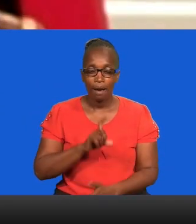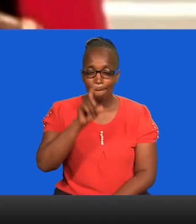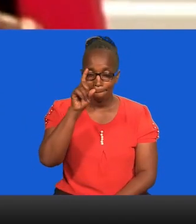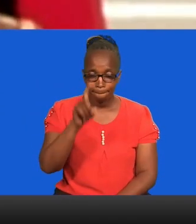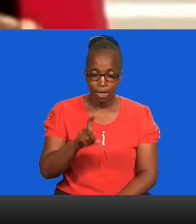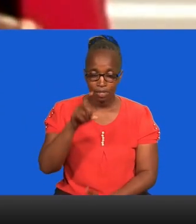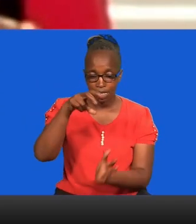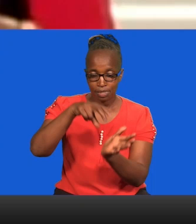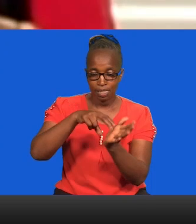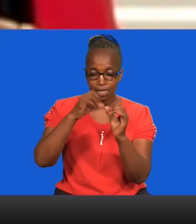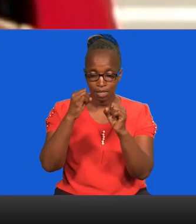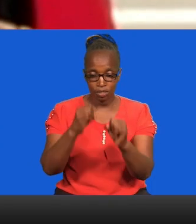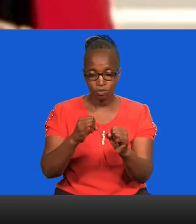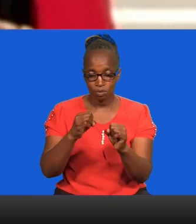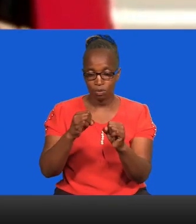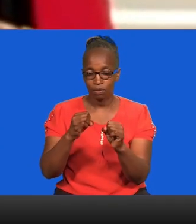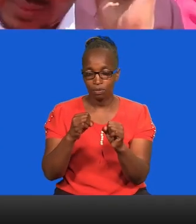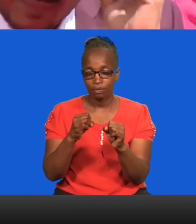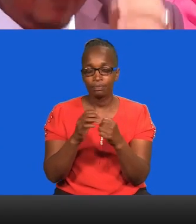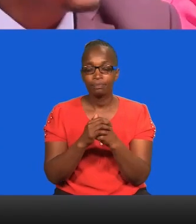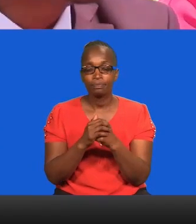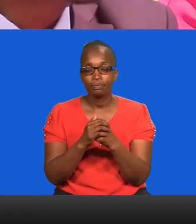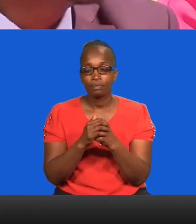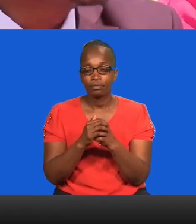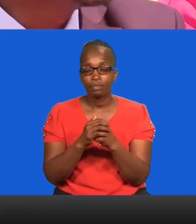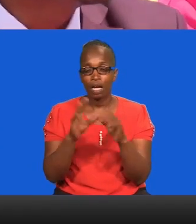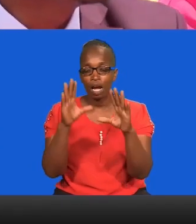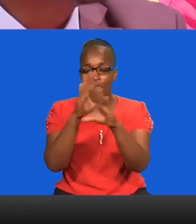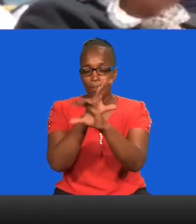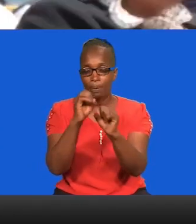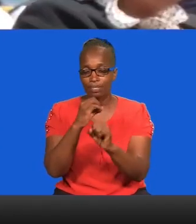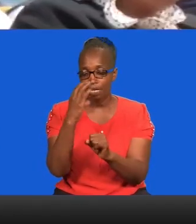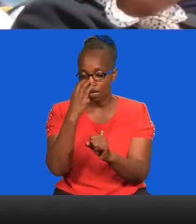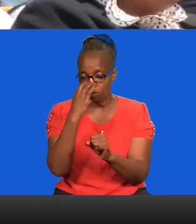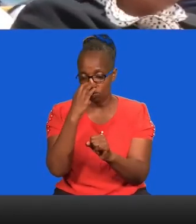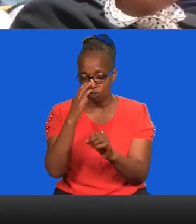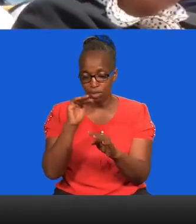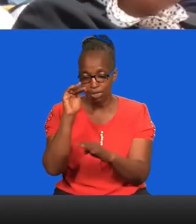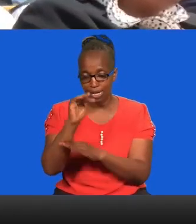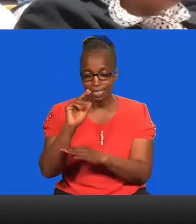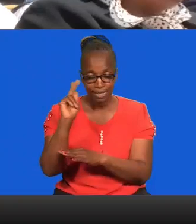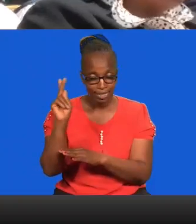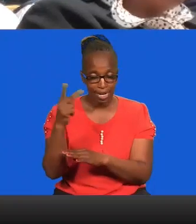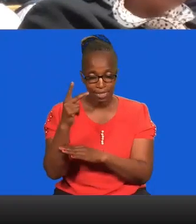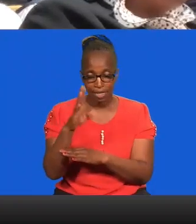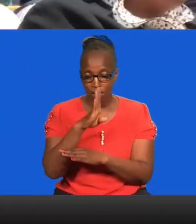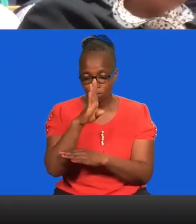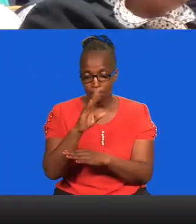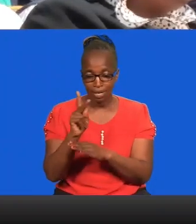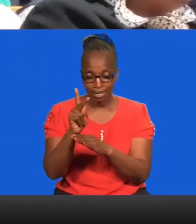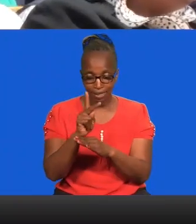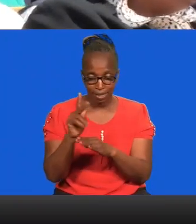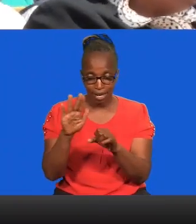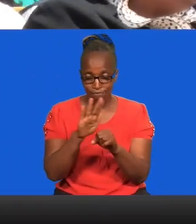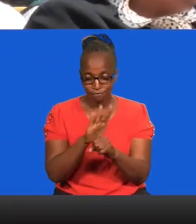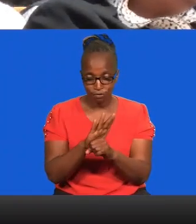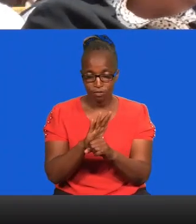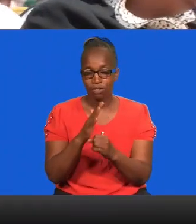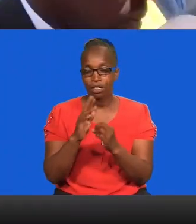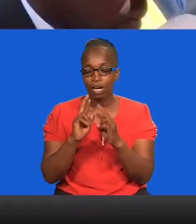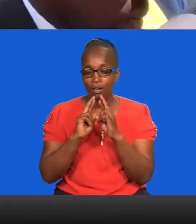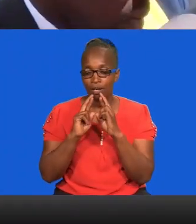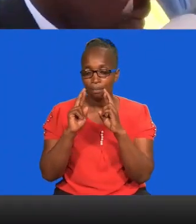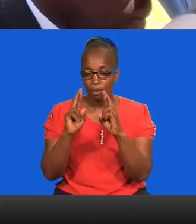must stand up to these criminals. Rais Ruto vile vile amewataka wa Kenya kuwa waangalifu zaidi na